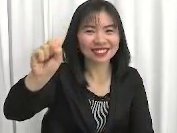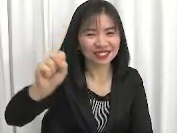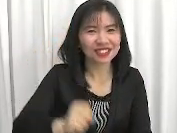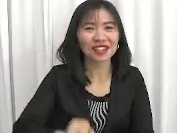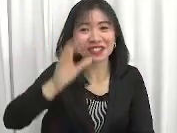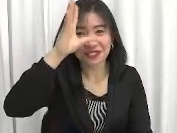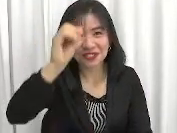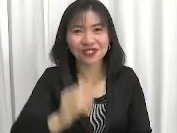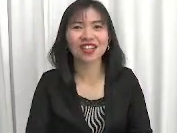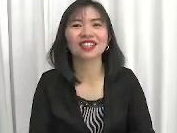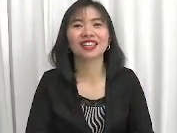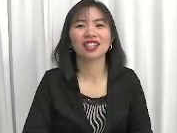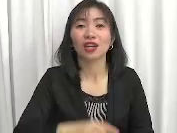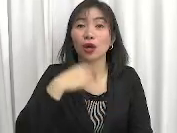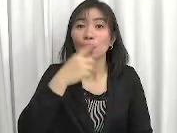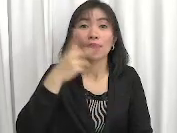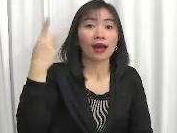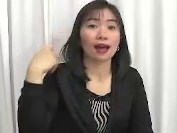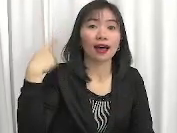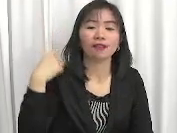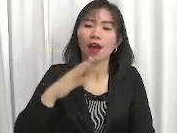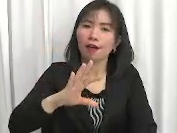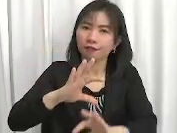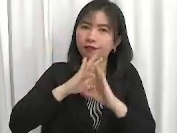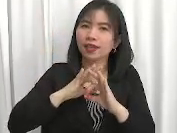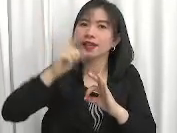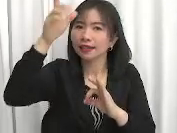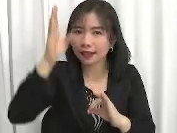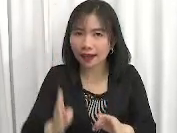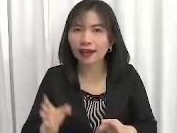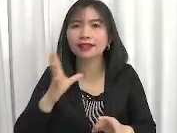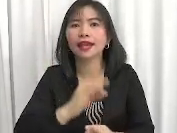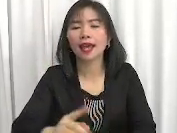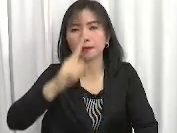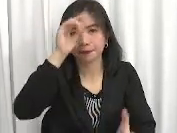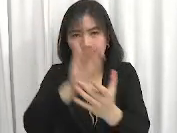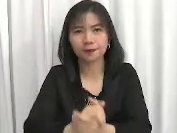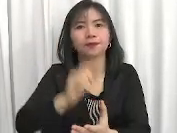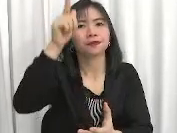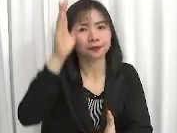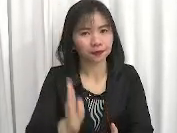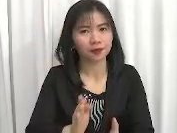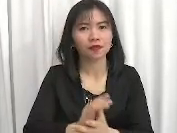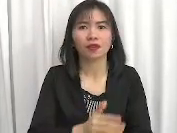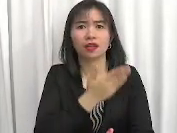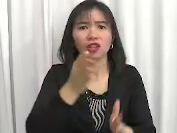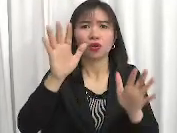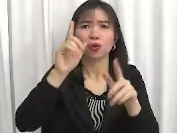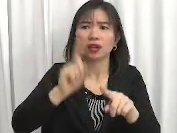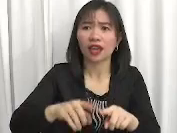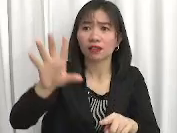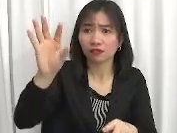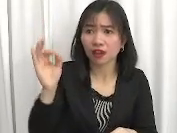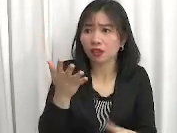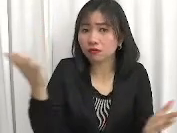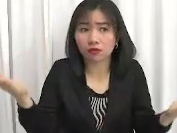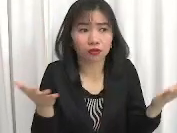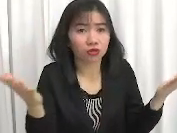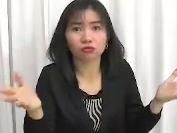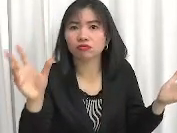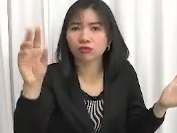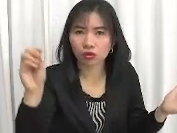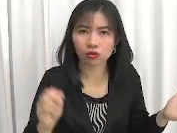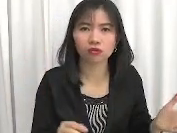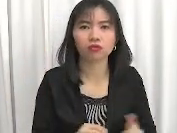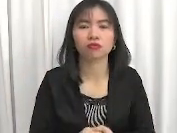mga kababaihan na may takot sa Diyos at naniniwala sa salita ng Diyos. Yun ang